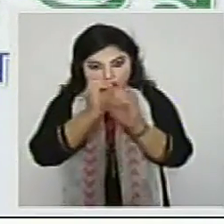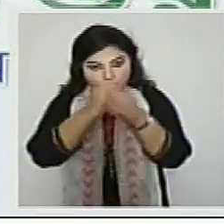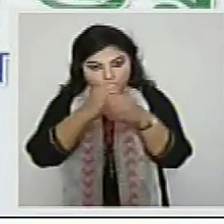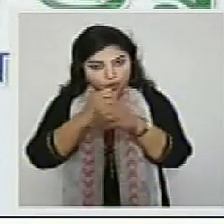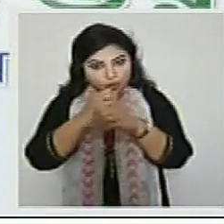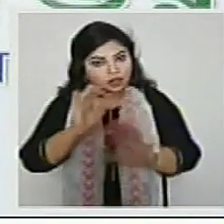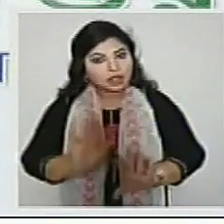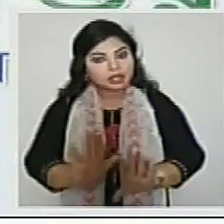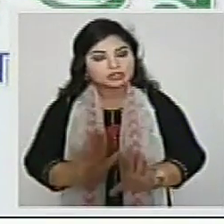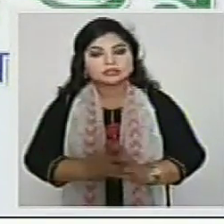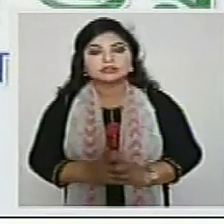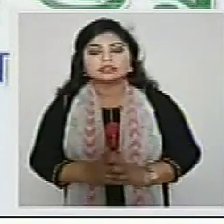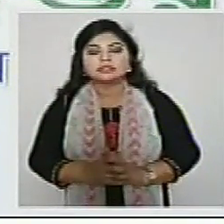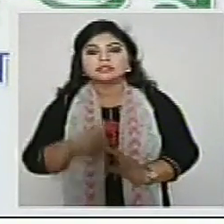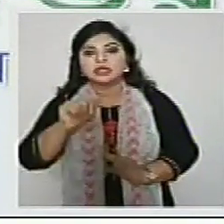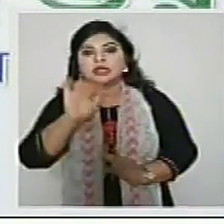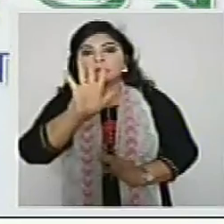পরীক্ষা হয়েছে